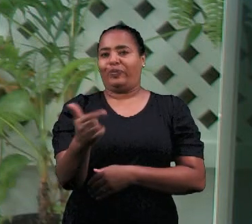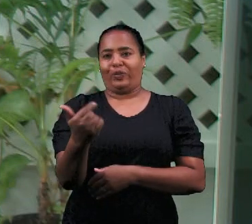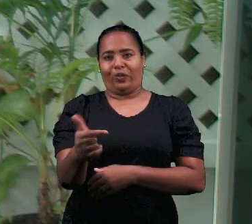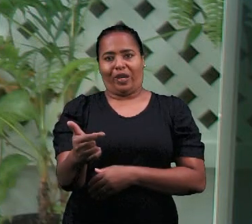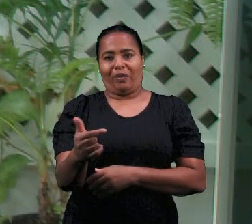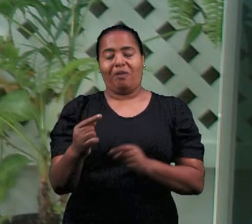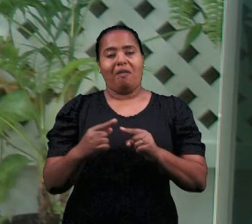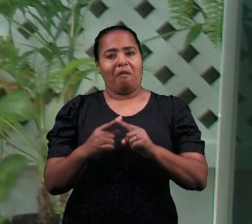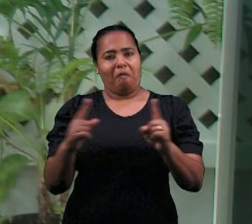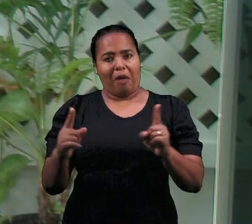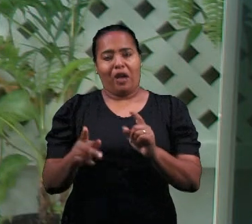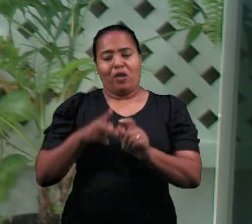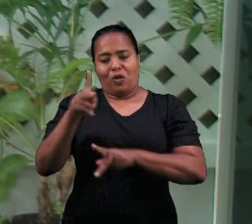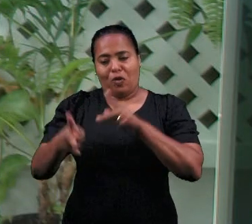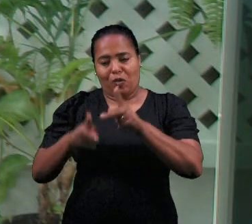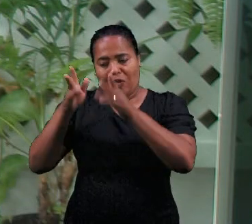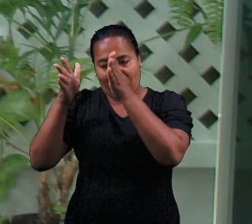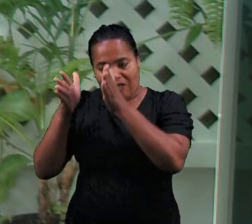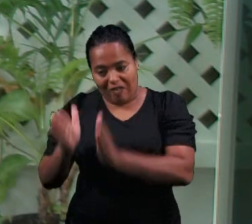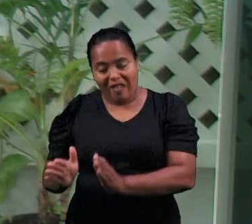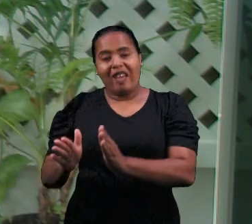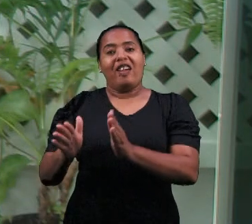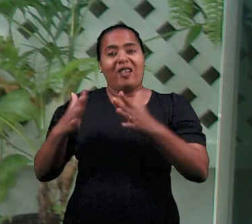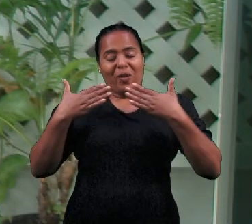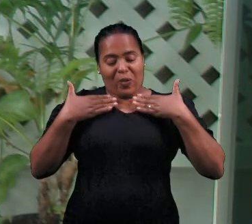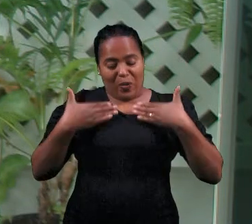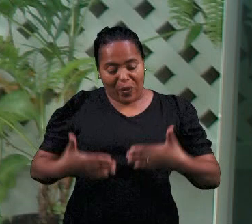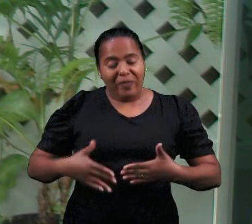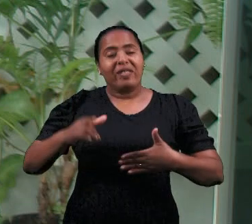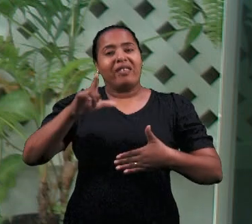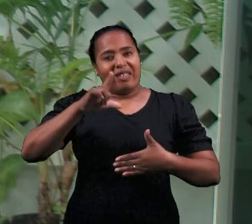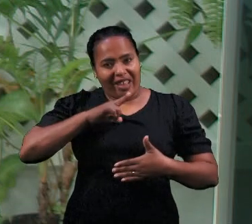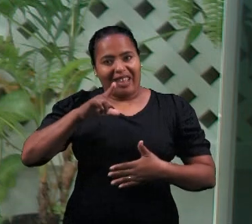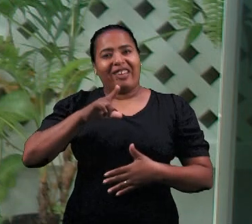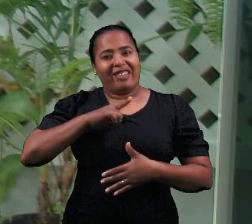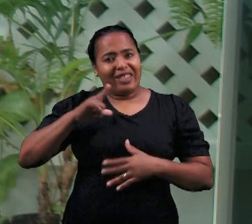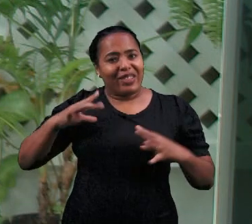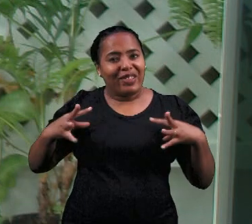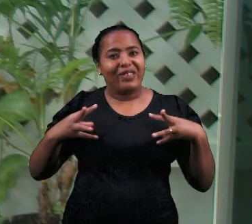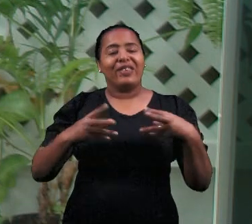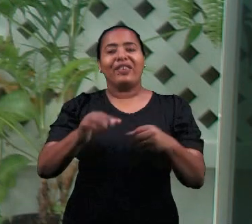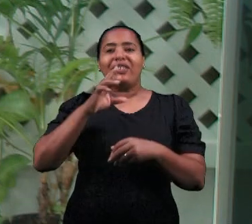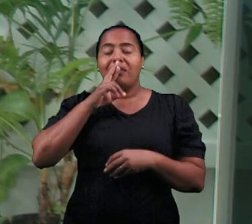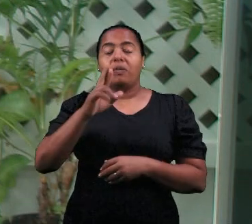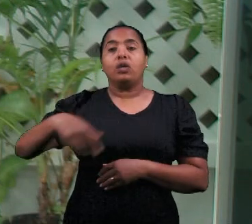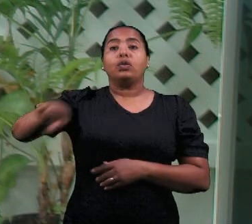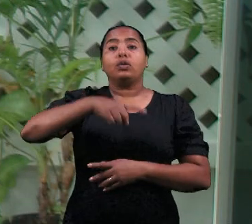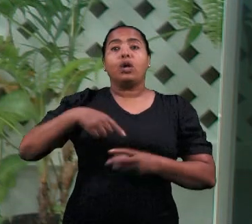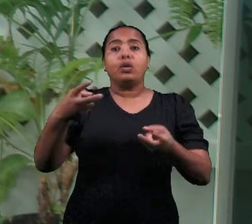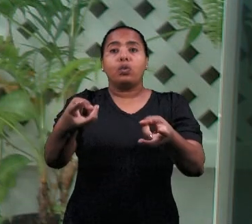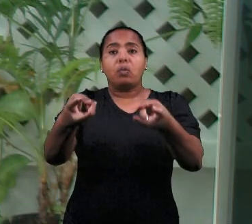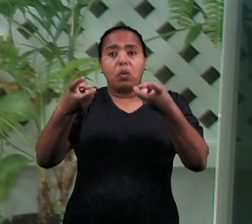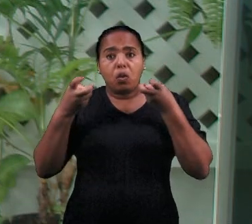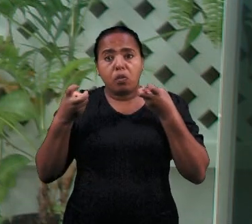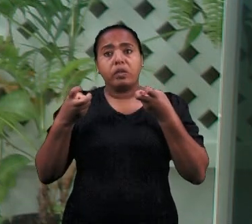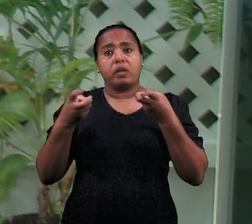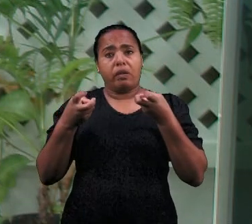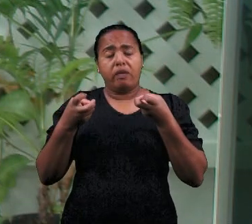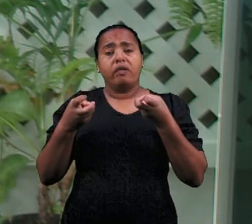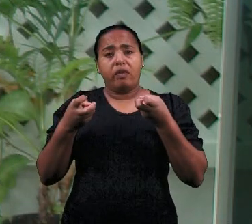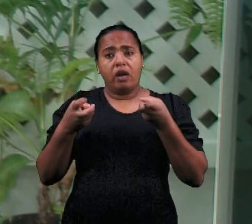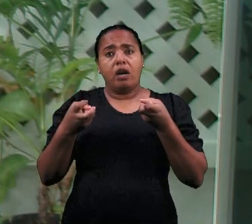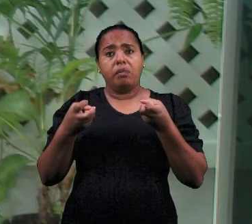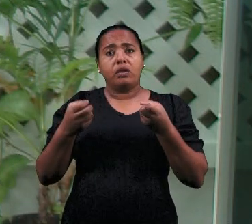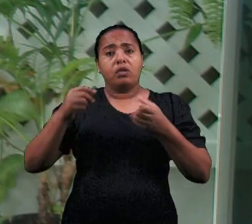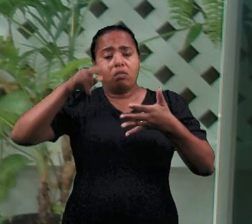sûr, quelques-unes, mais je n'ai pas toutes les réponses. Mais l'Église, le corps, il y a toutes